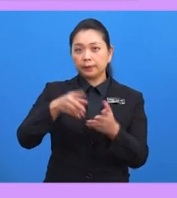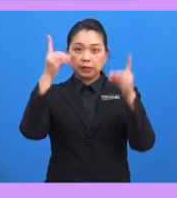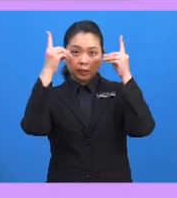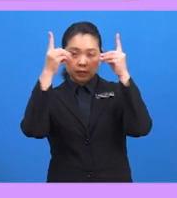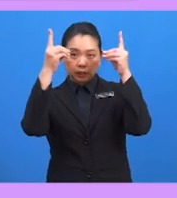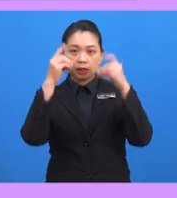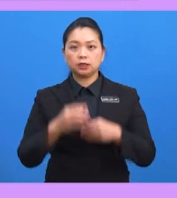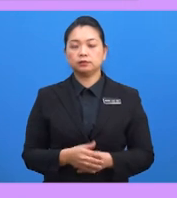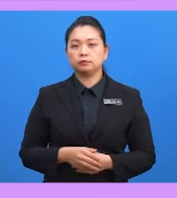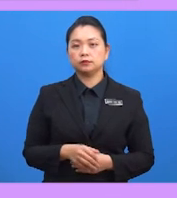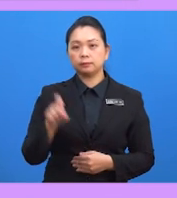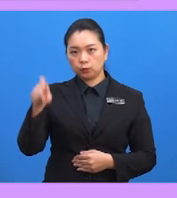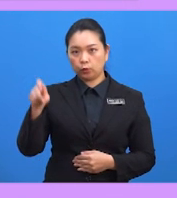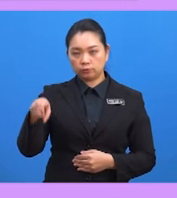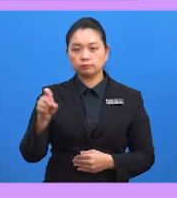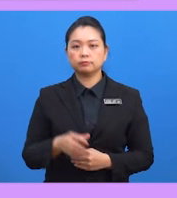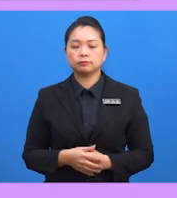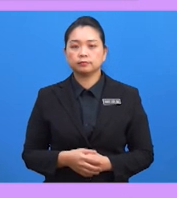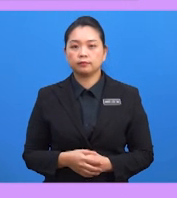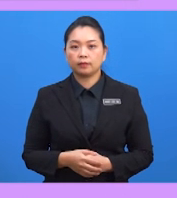Perbelanjaan pendidikan, barang keperluan.